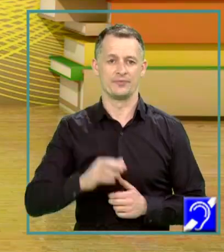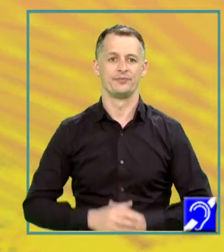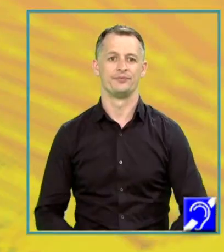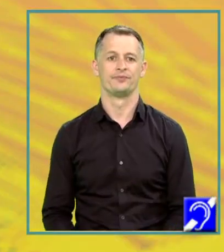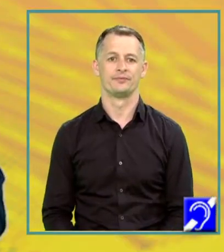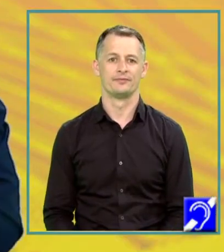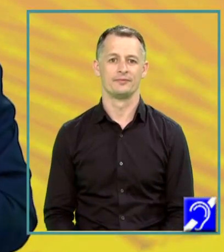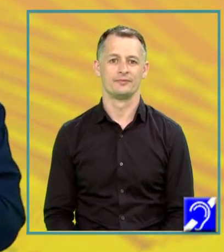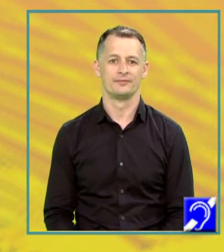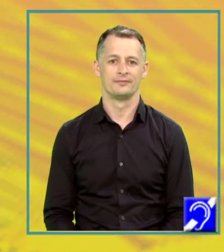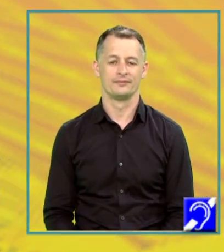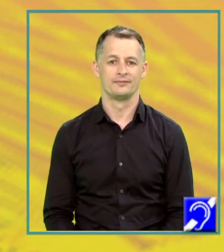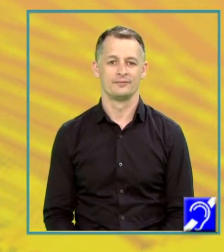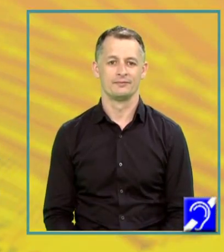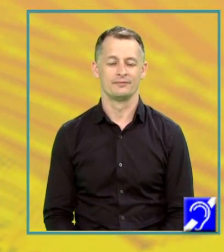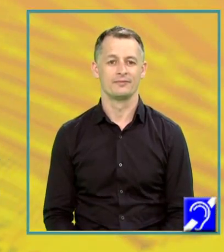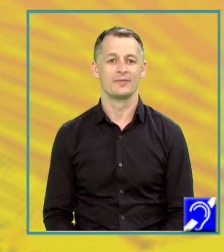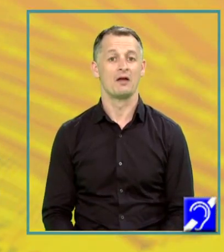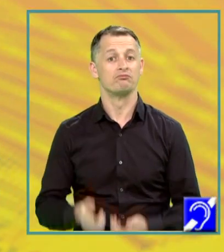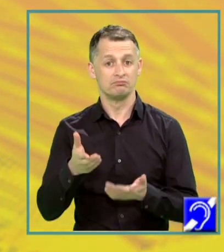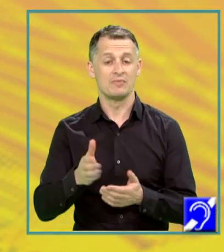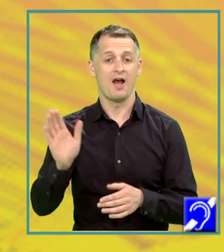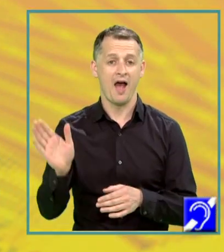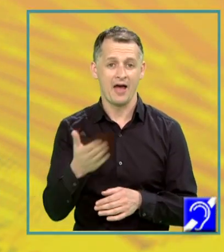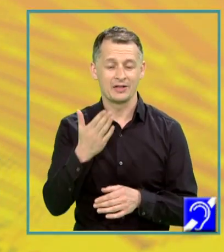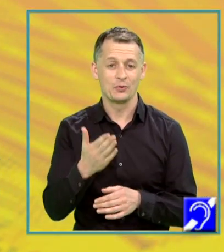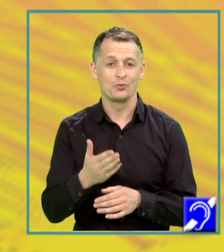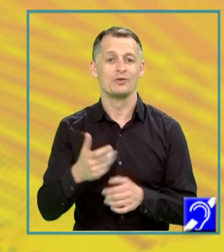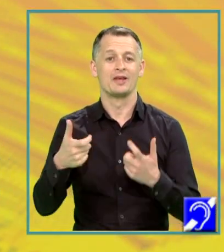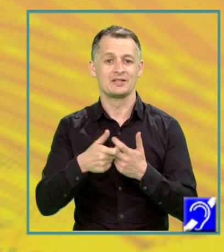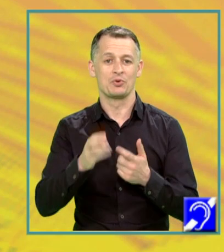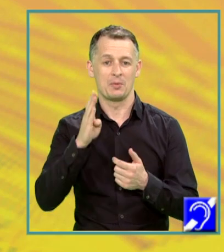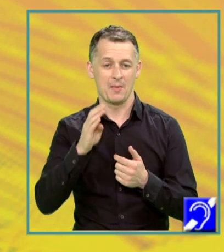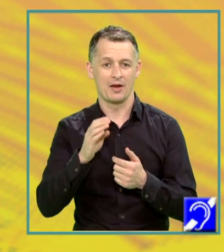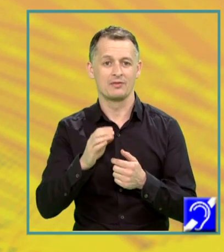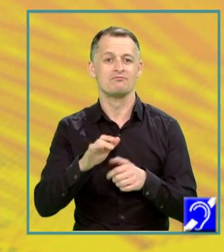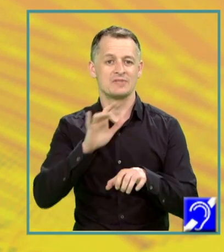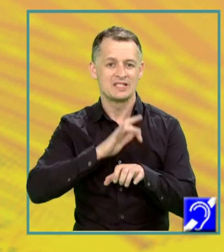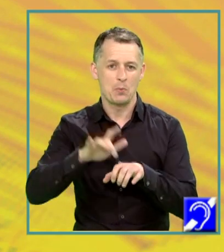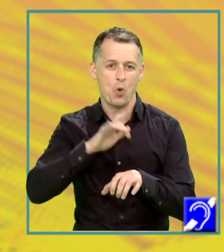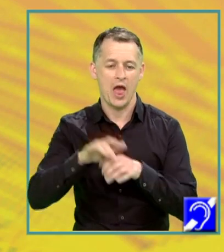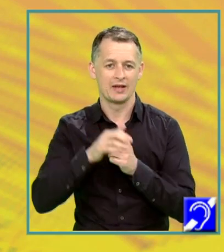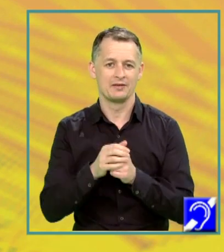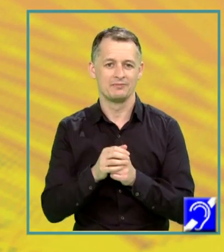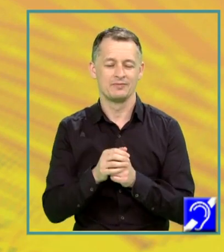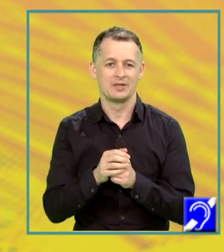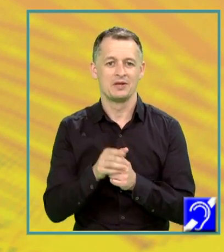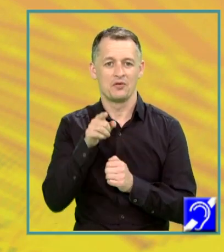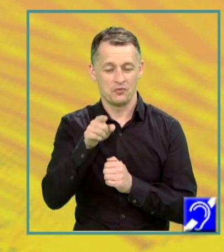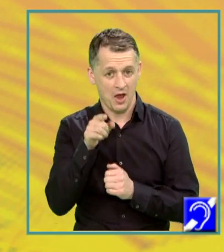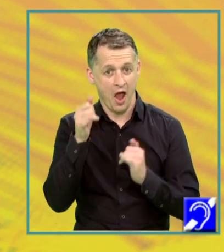e bine Iată că a trecut și simularea bacalaureatului cel mai probabil veți afla deja și